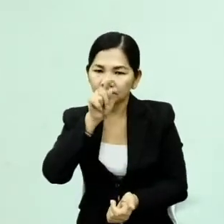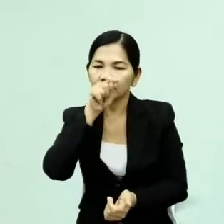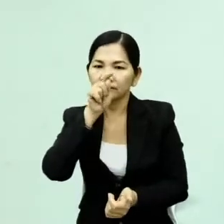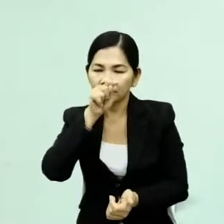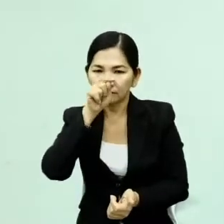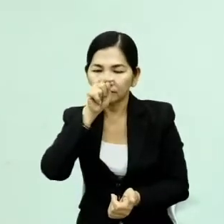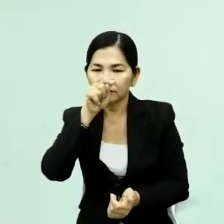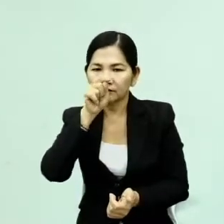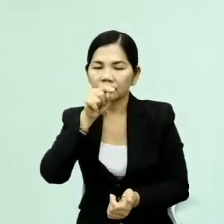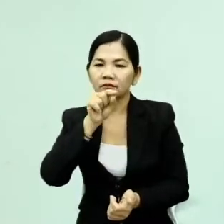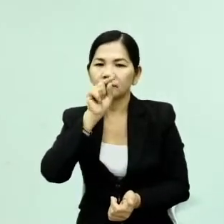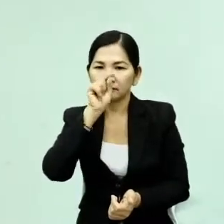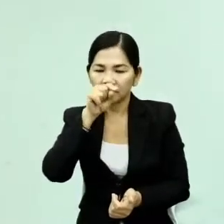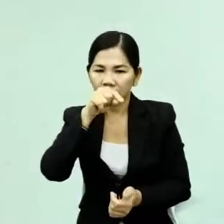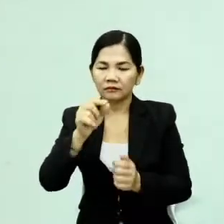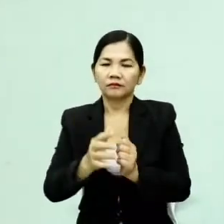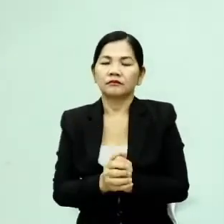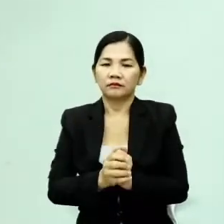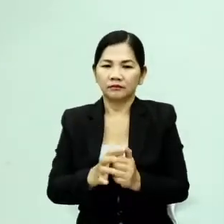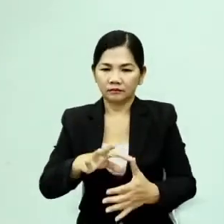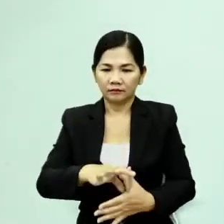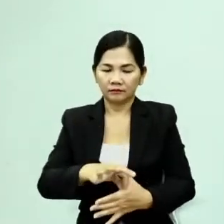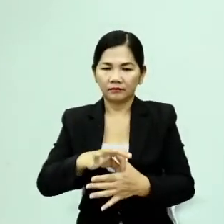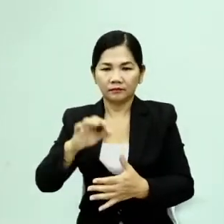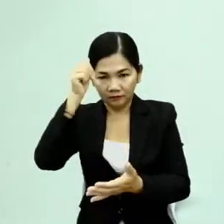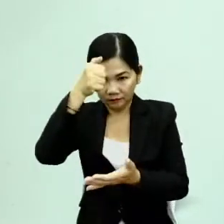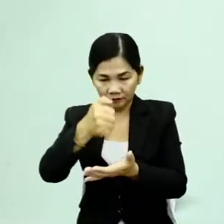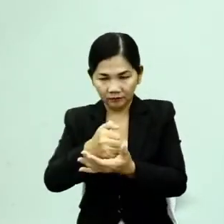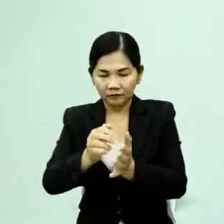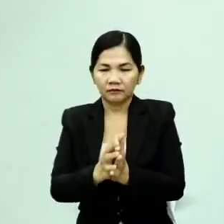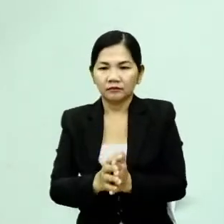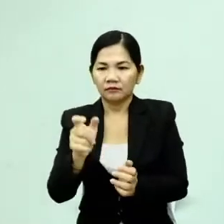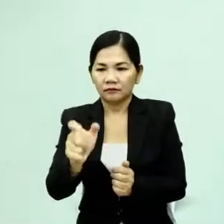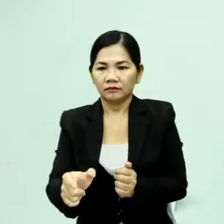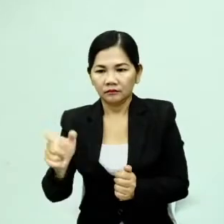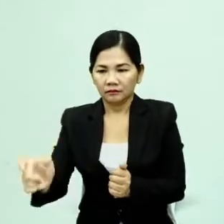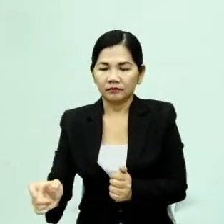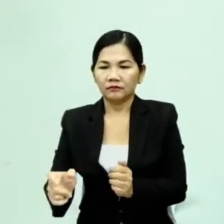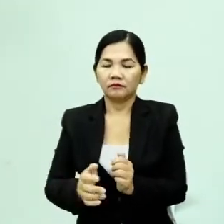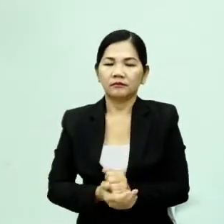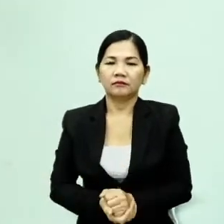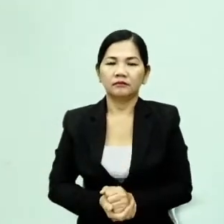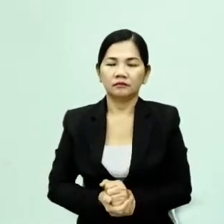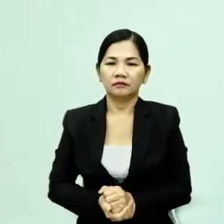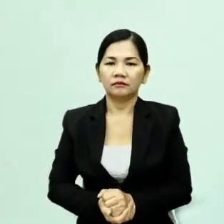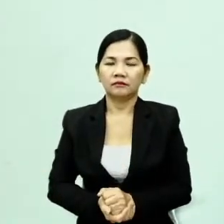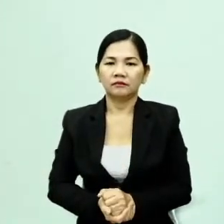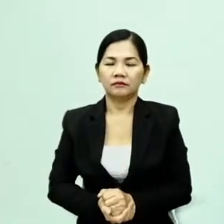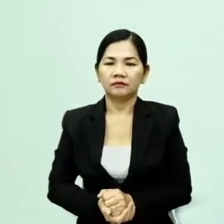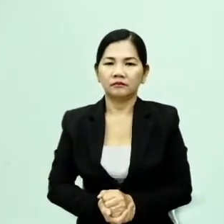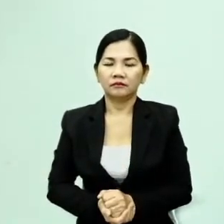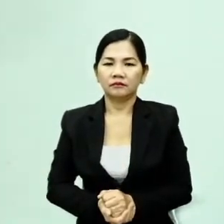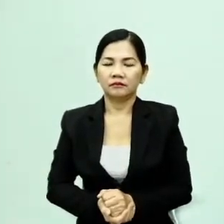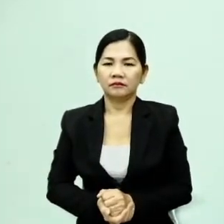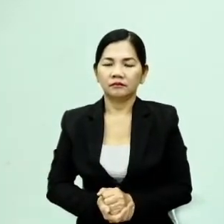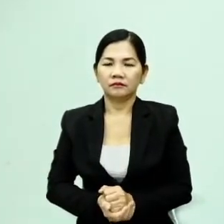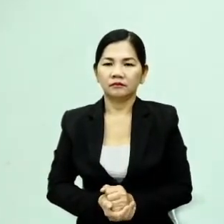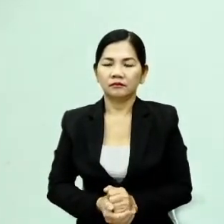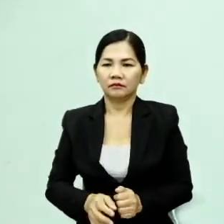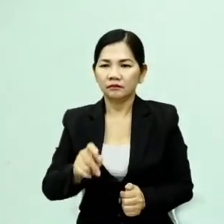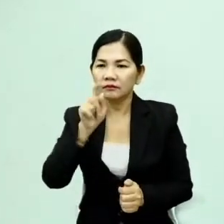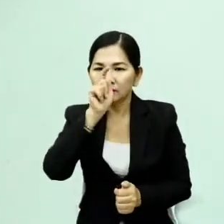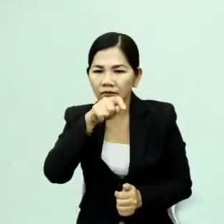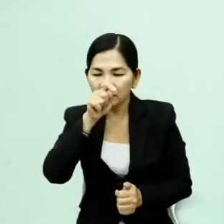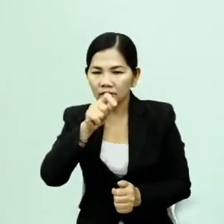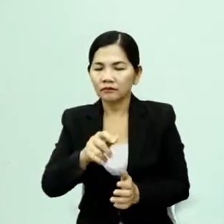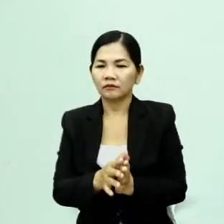cha mình chẳng con tặng ạc này ta mòn bắt đầu bây giờ cho vậy khá tới đo mình nuôi dưỡng cha con cất bằng tịch mà con cha ta mòn bắt đầu bây